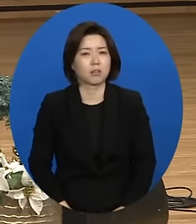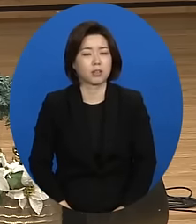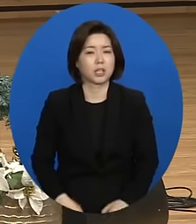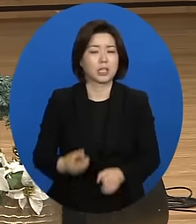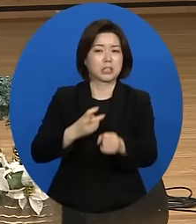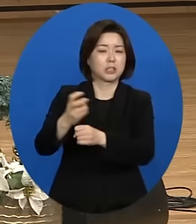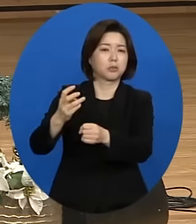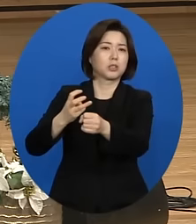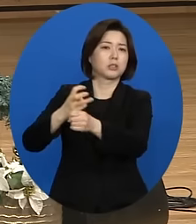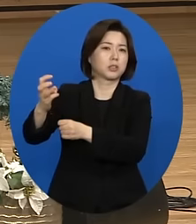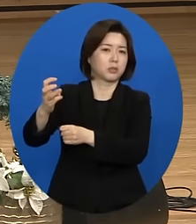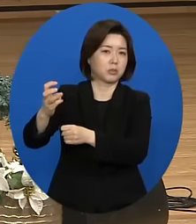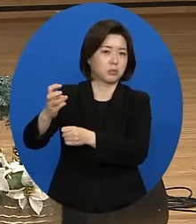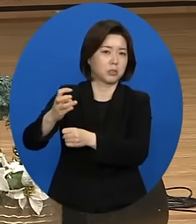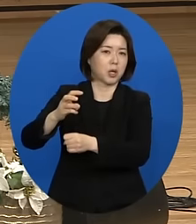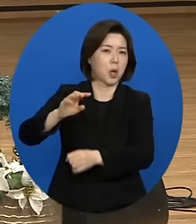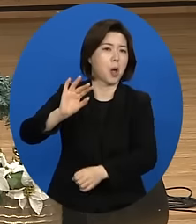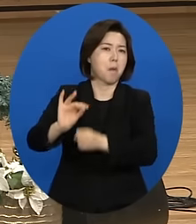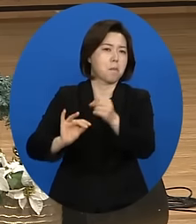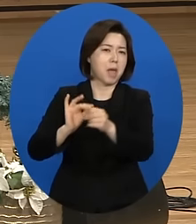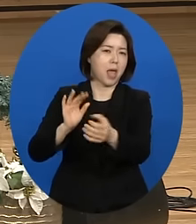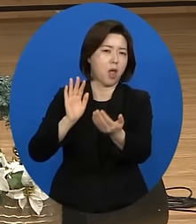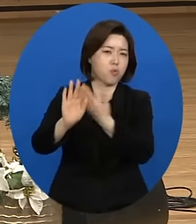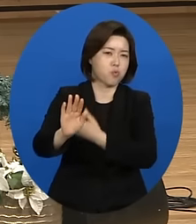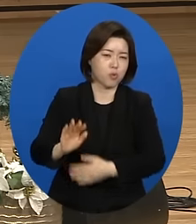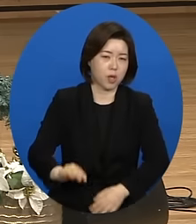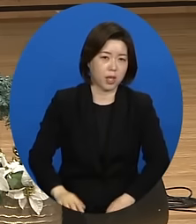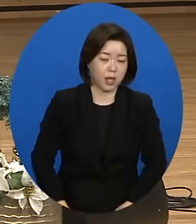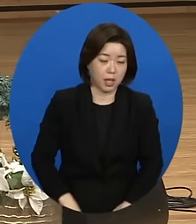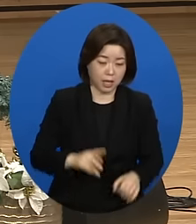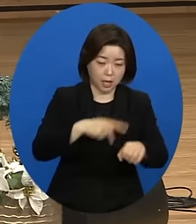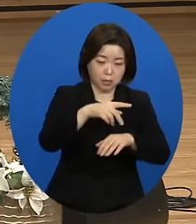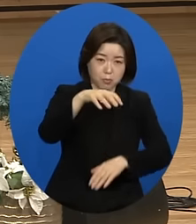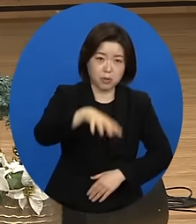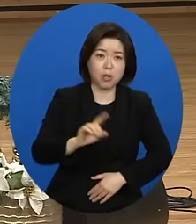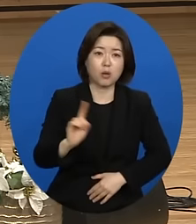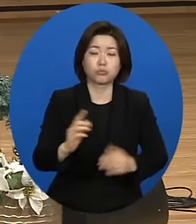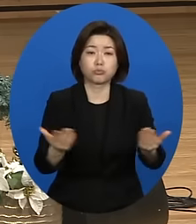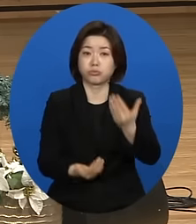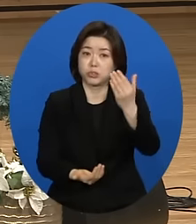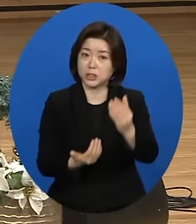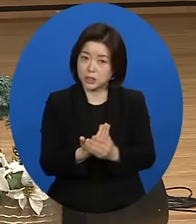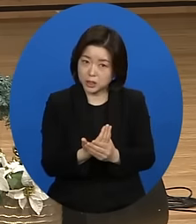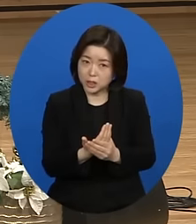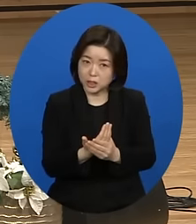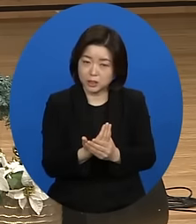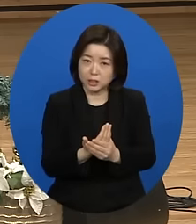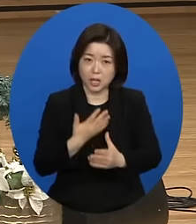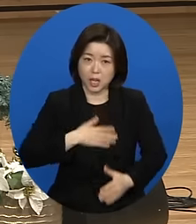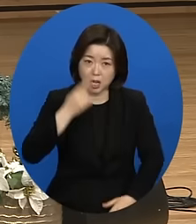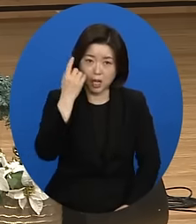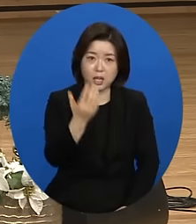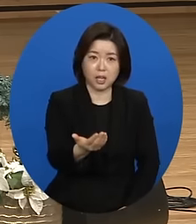20년, 30년 또는 100년 후에 필리핀에서 어떤 일이 일어날지 아십니까?